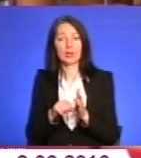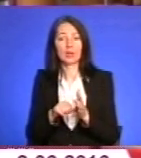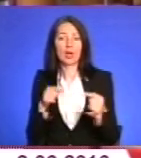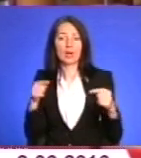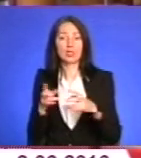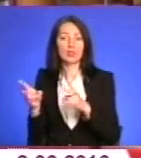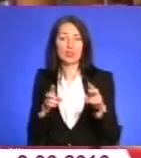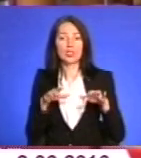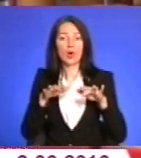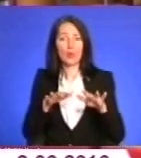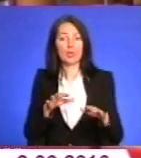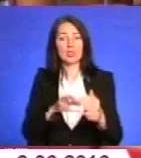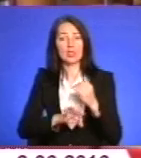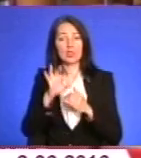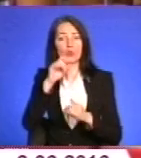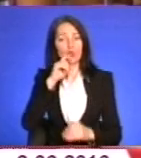антитерористичної операції на сході України.